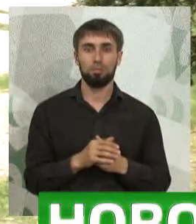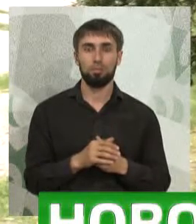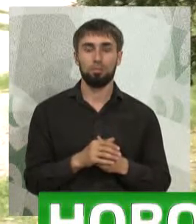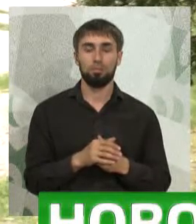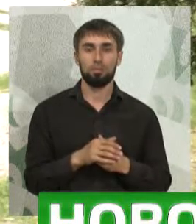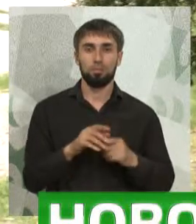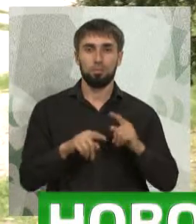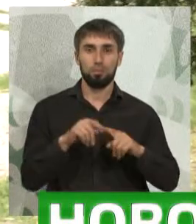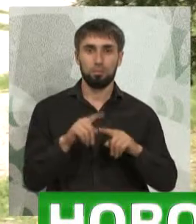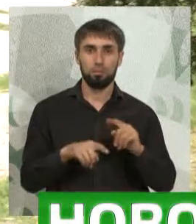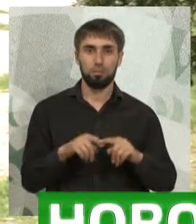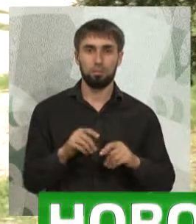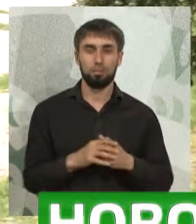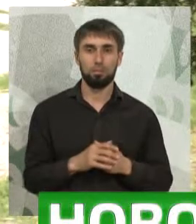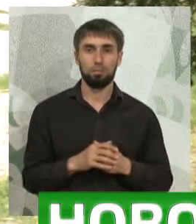Родины,